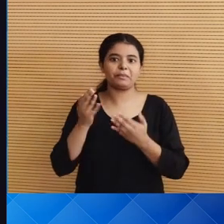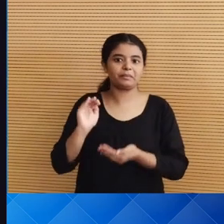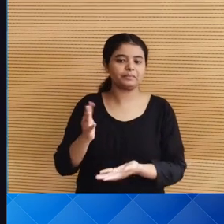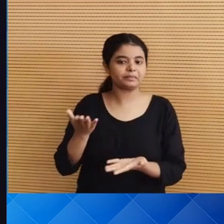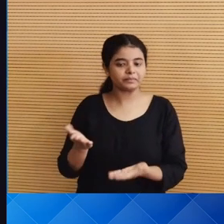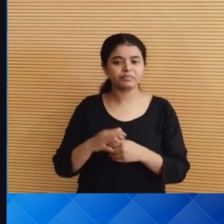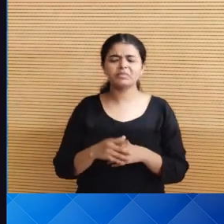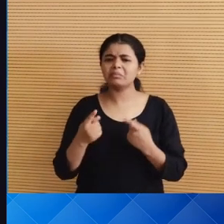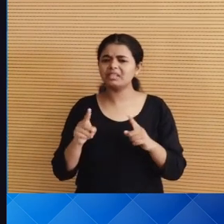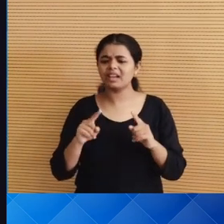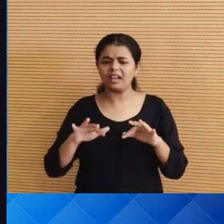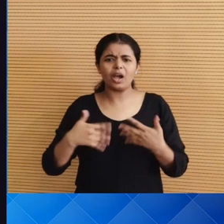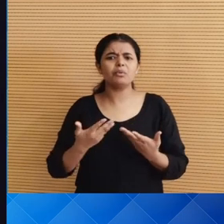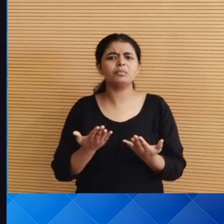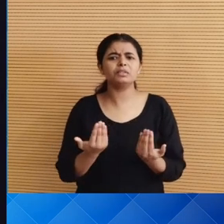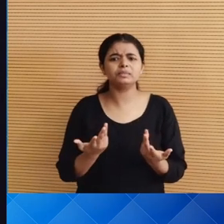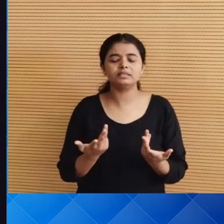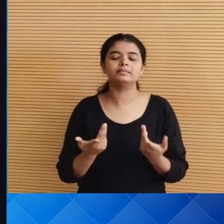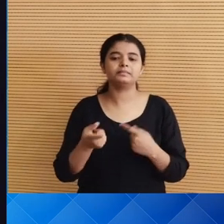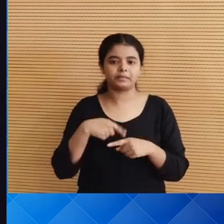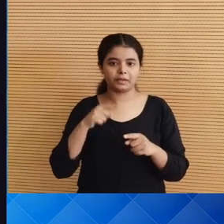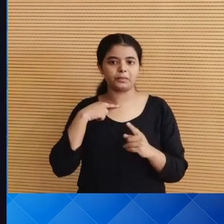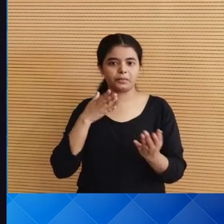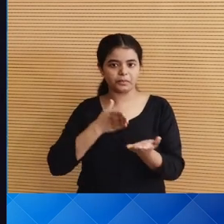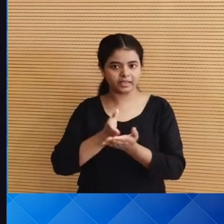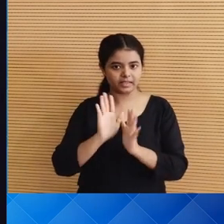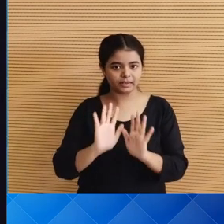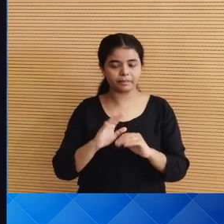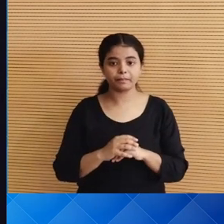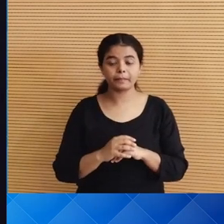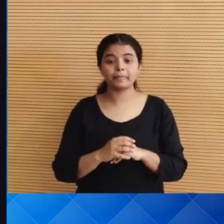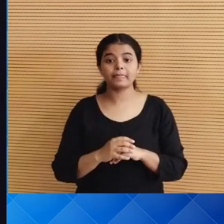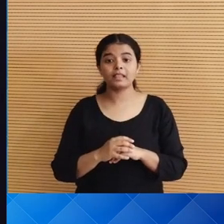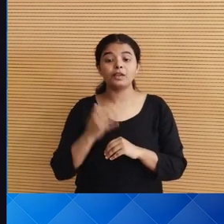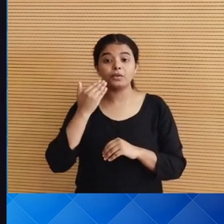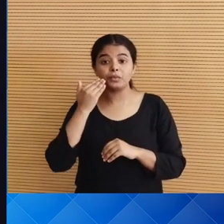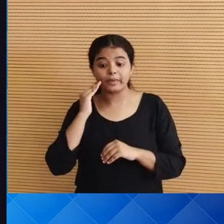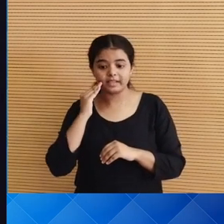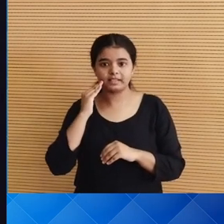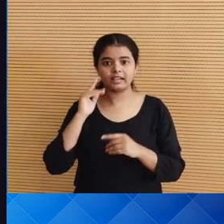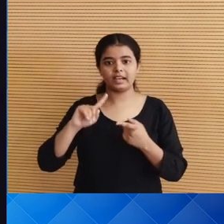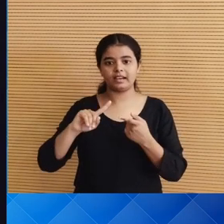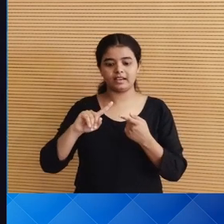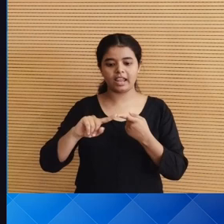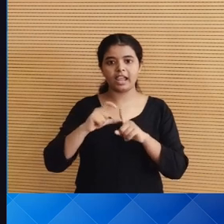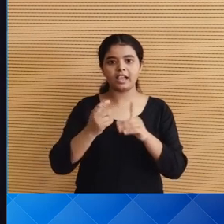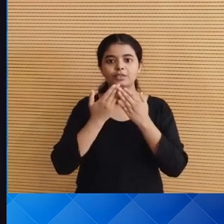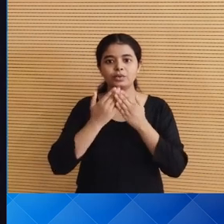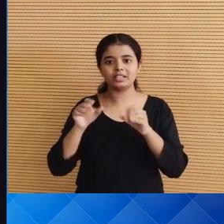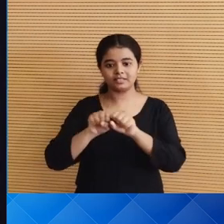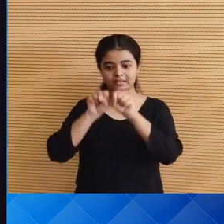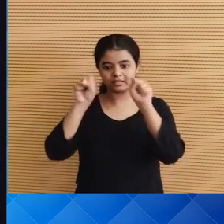लेकिन ये कैसे संभव है? ये तभी संभव है जब एक सशक्त पाठ्यचर्या का निर्माण किया जाए